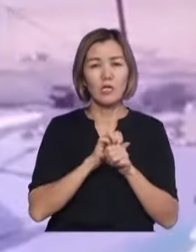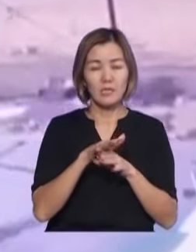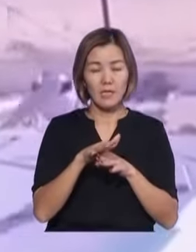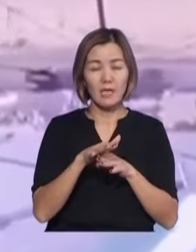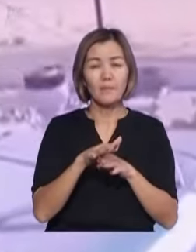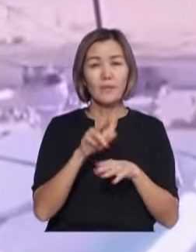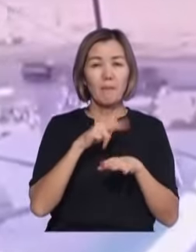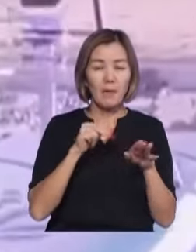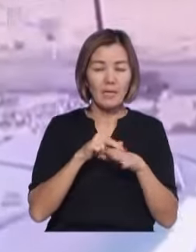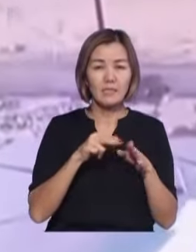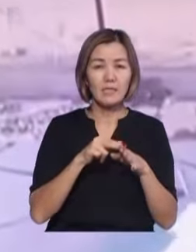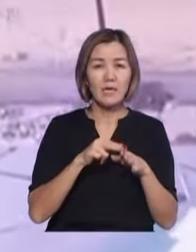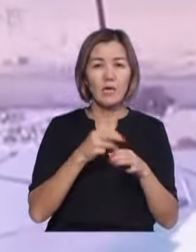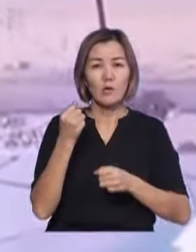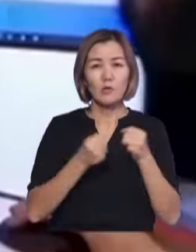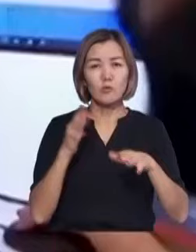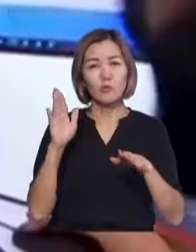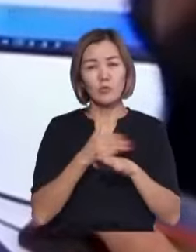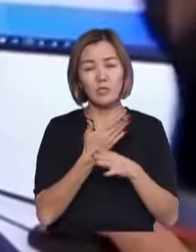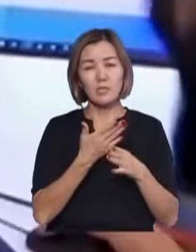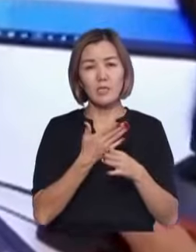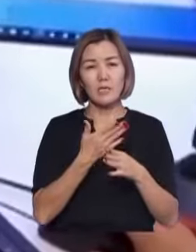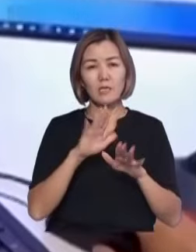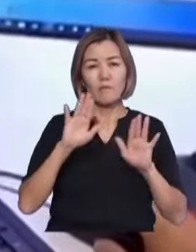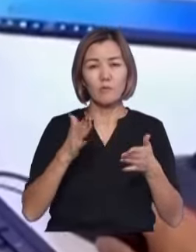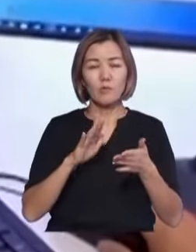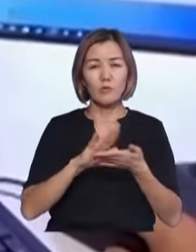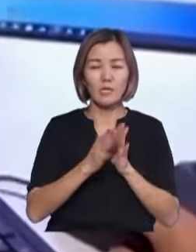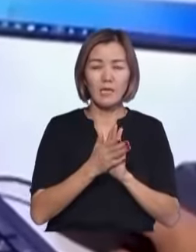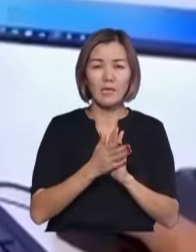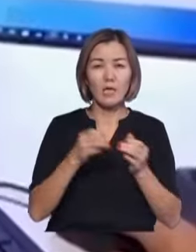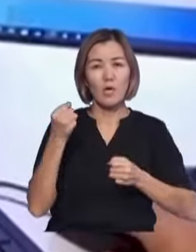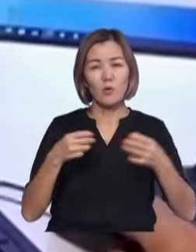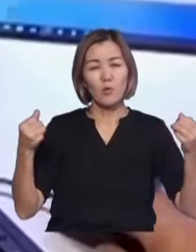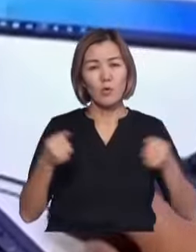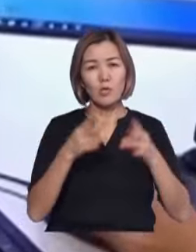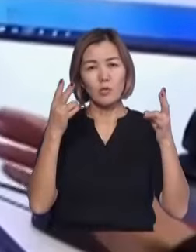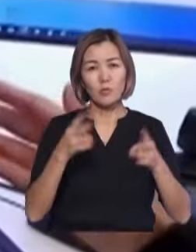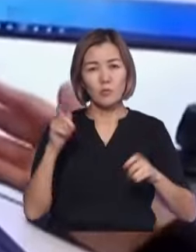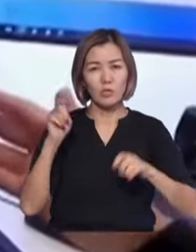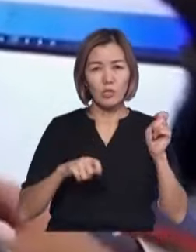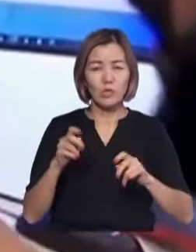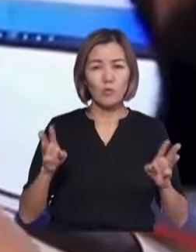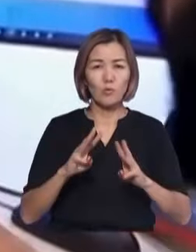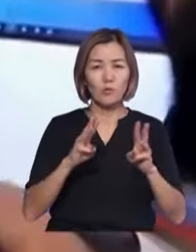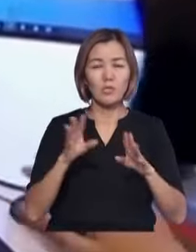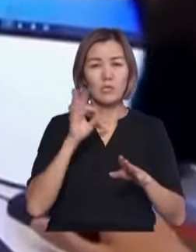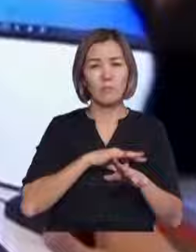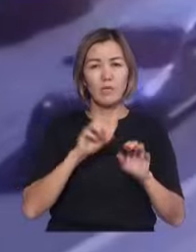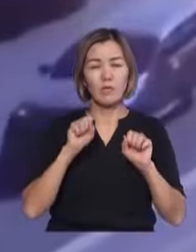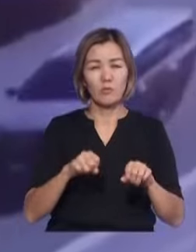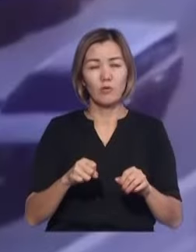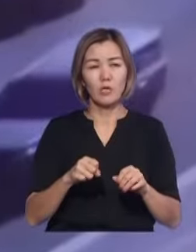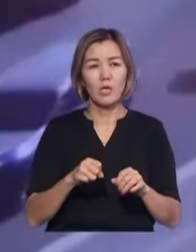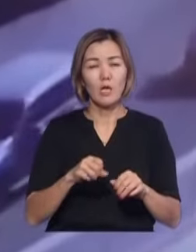Дубай полициясы ушкучсуз аппараттарды түрлү төтүнчө жагдайларда, мисалы көлүк апаты нөсер жауын немесе өрт кезінде тиімді пайдаланып